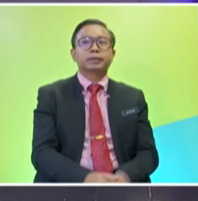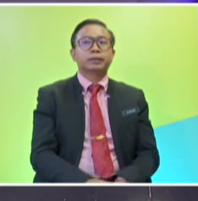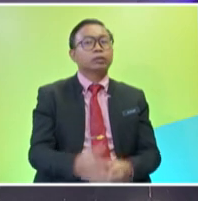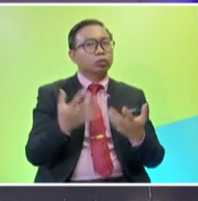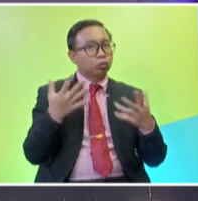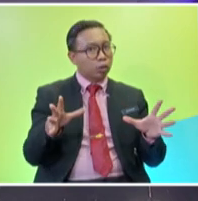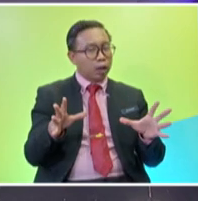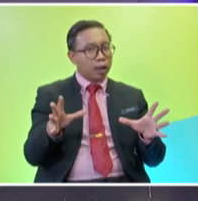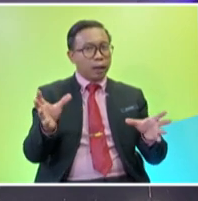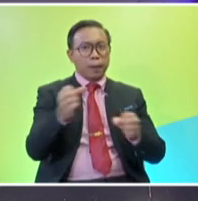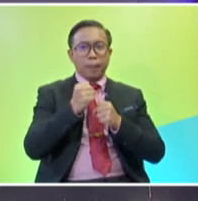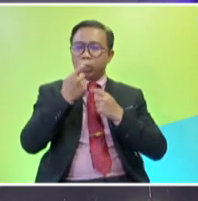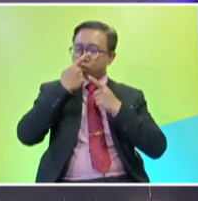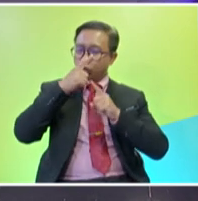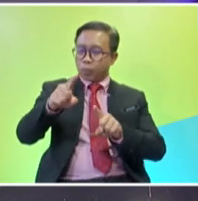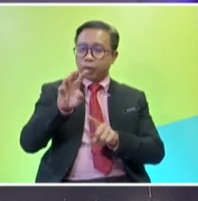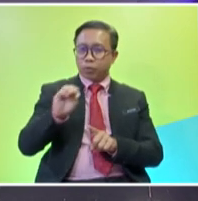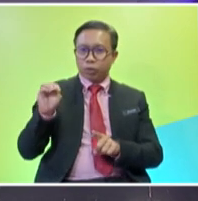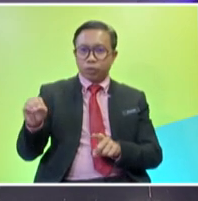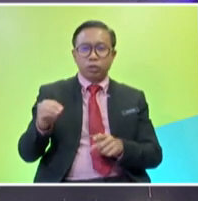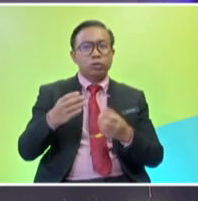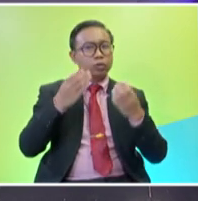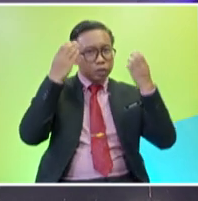mendapatkan jawaban mudah